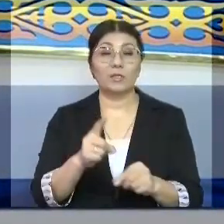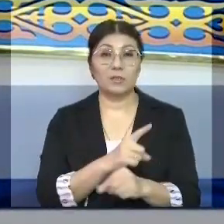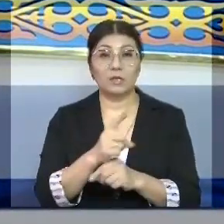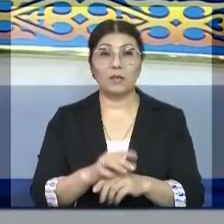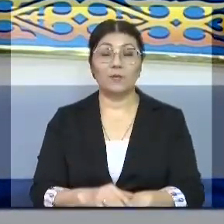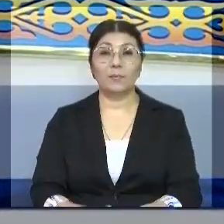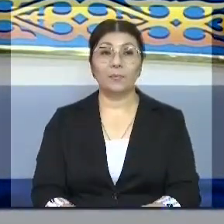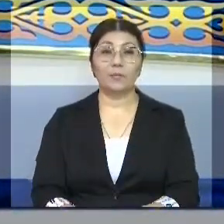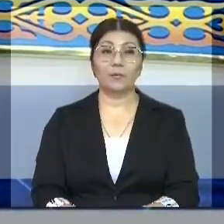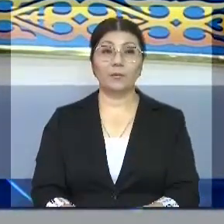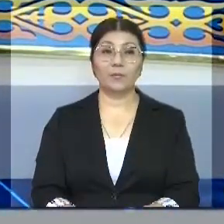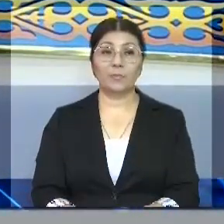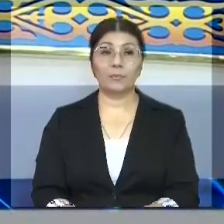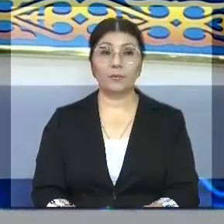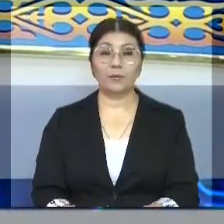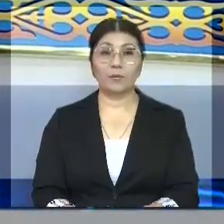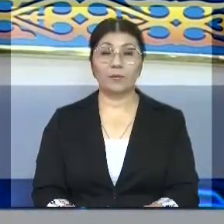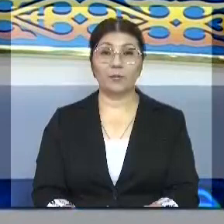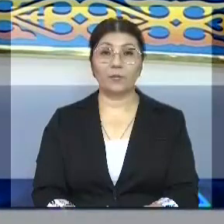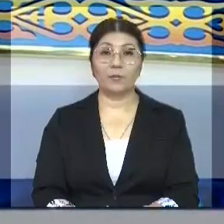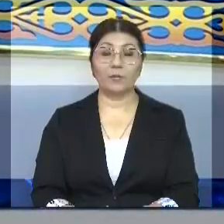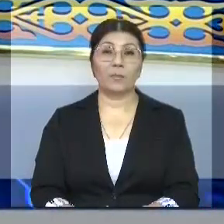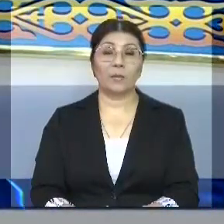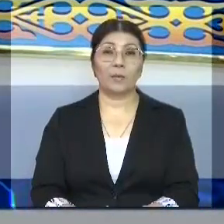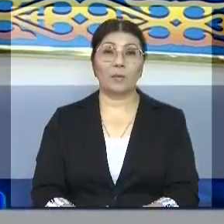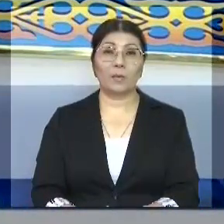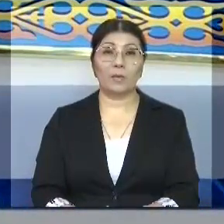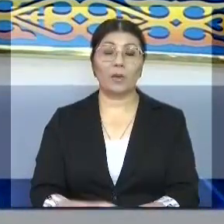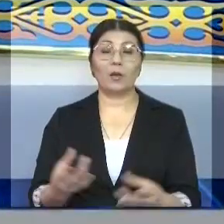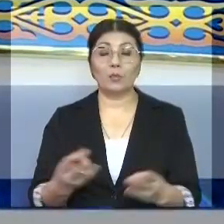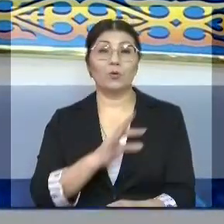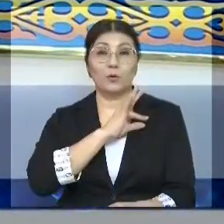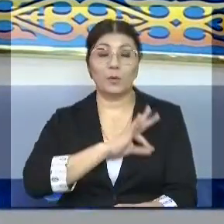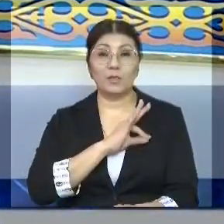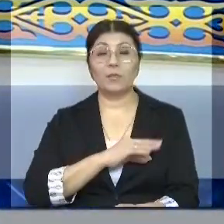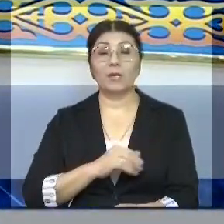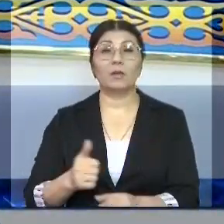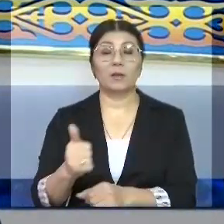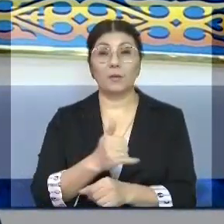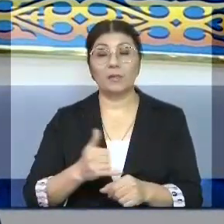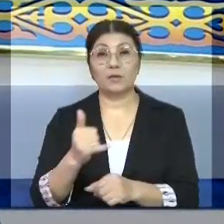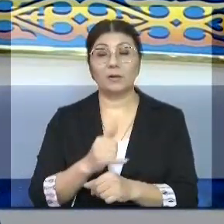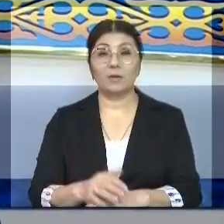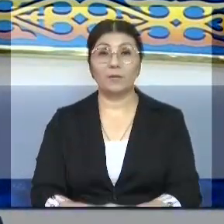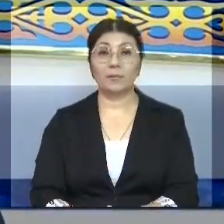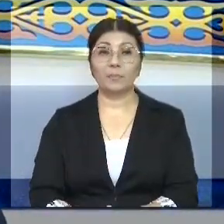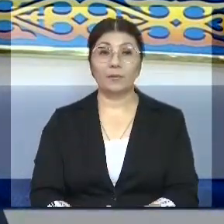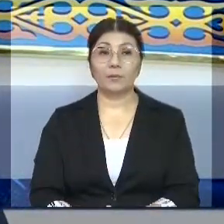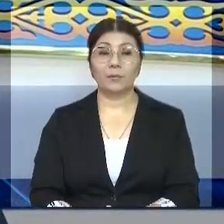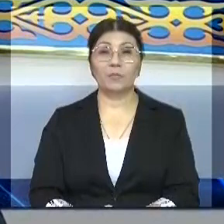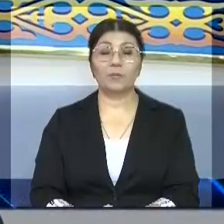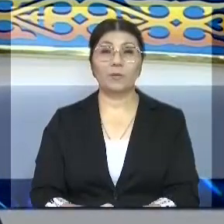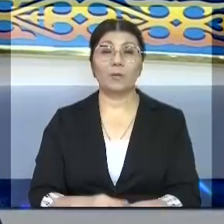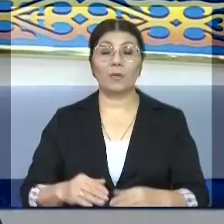подачей желательно маслами, растительными маслами. Кондитерские изделия, кремовые торты